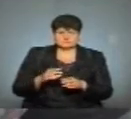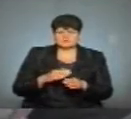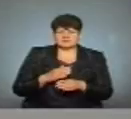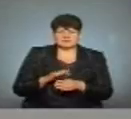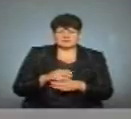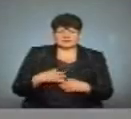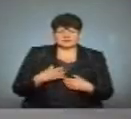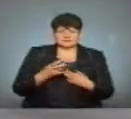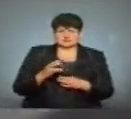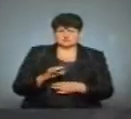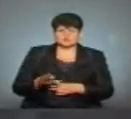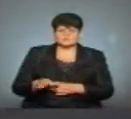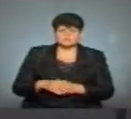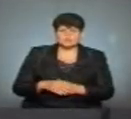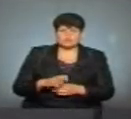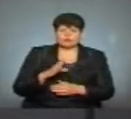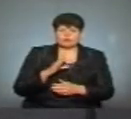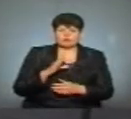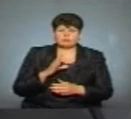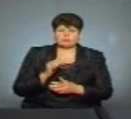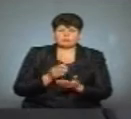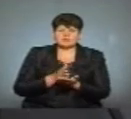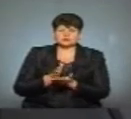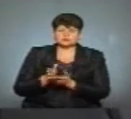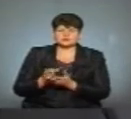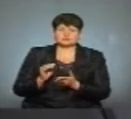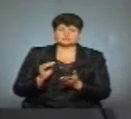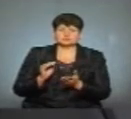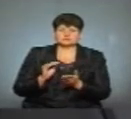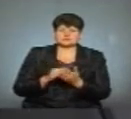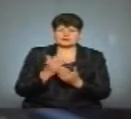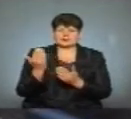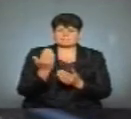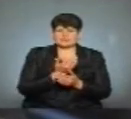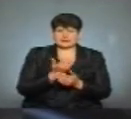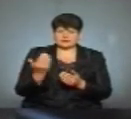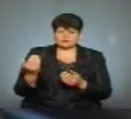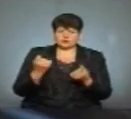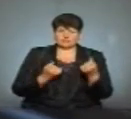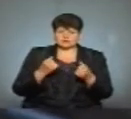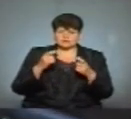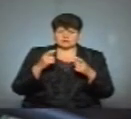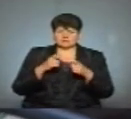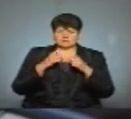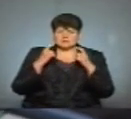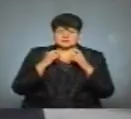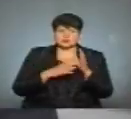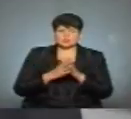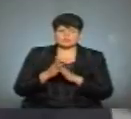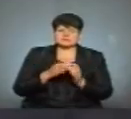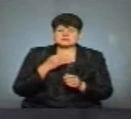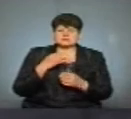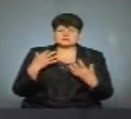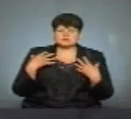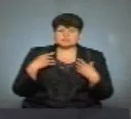страшно. У маршрутках між водієм та пасажирами встановили захисну плівку. Водії – у масках і рукавичках. Як нам повідомив